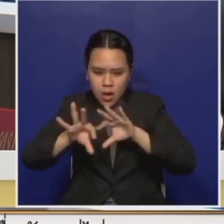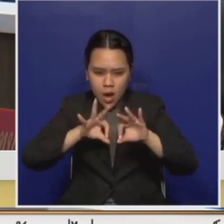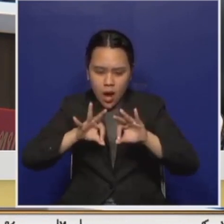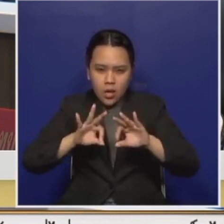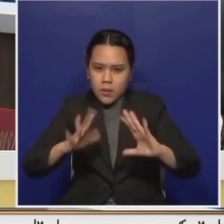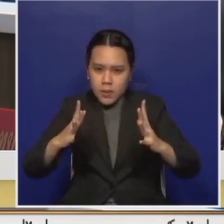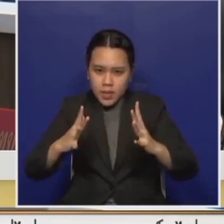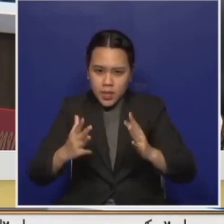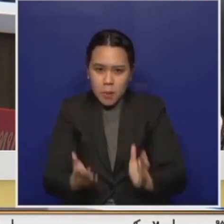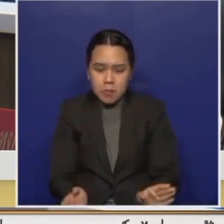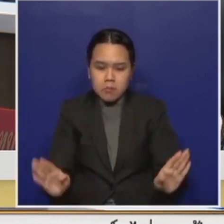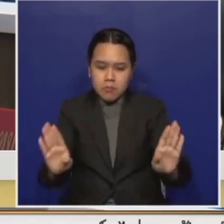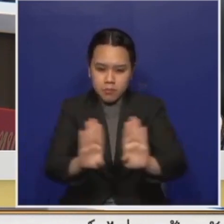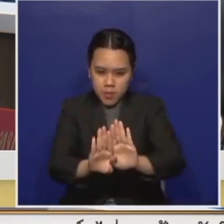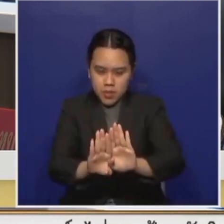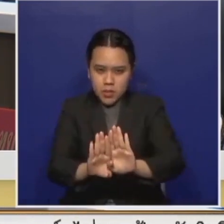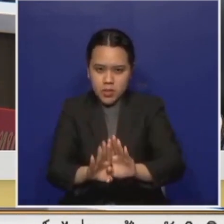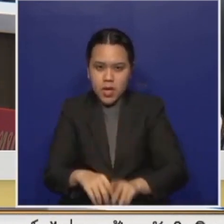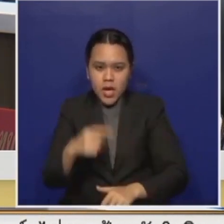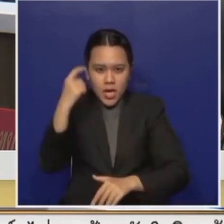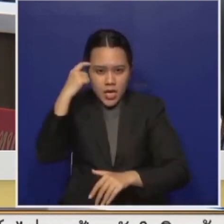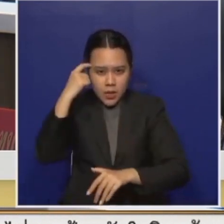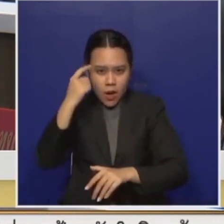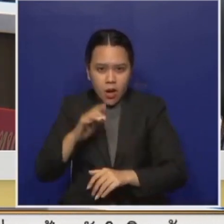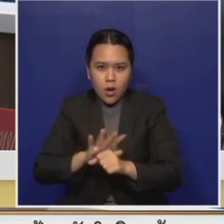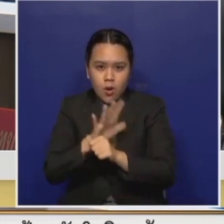ปิดกั้นทางรอดของพี่น้ประชาชนคนไทย